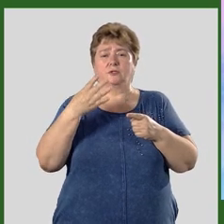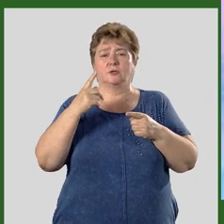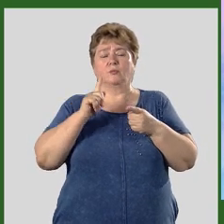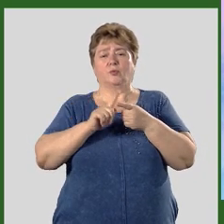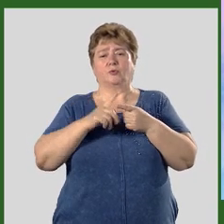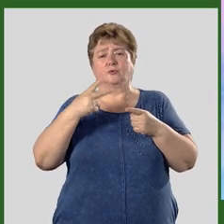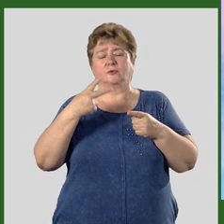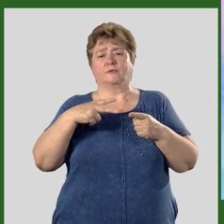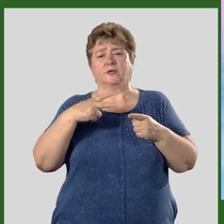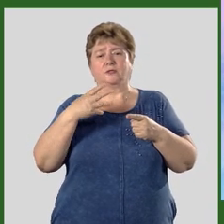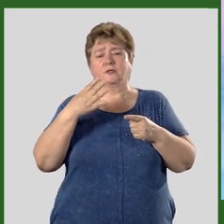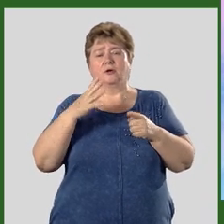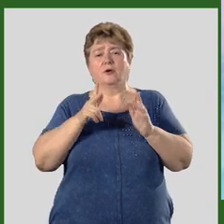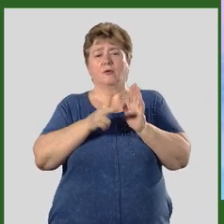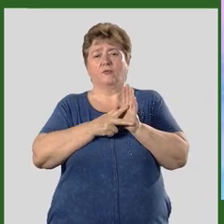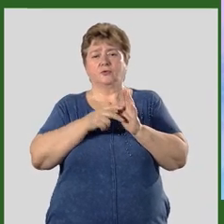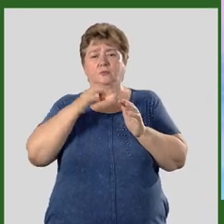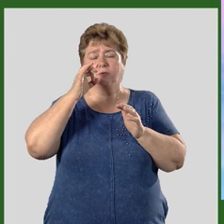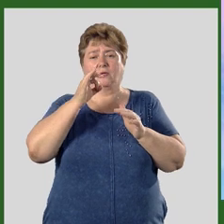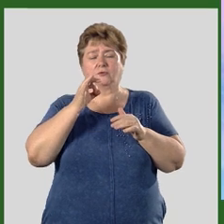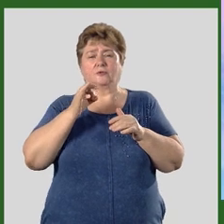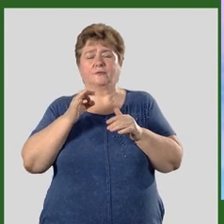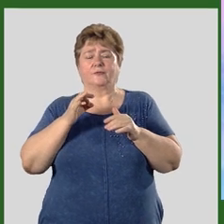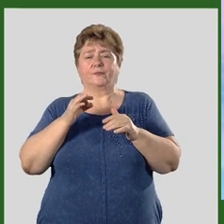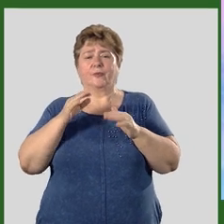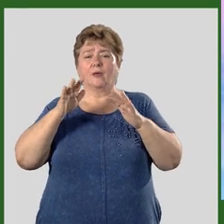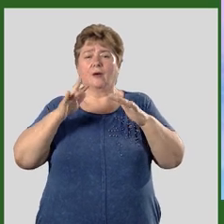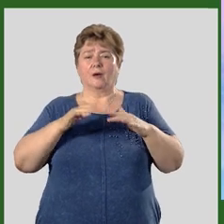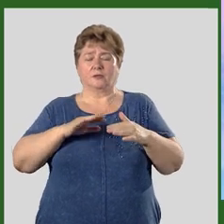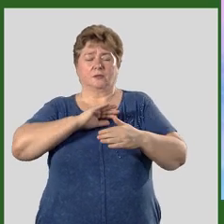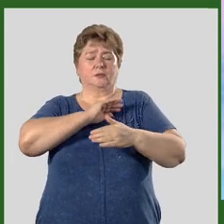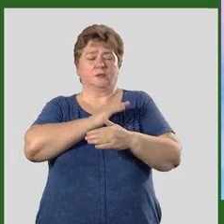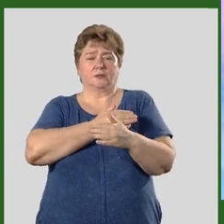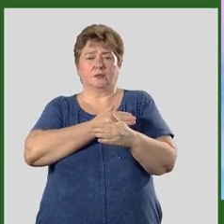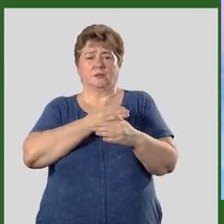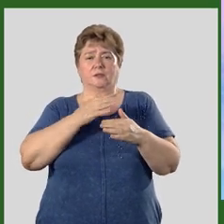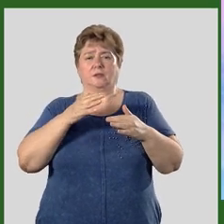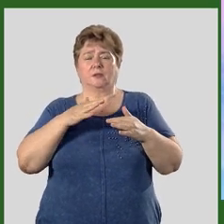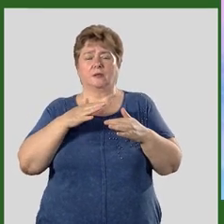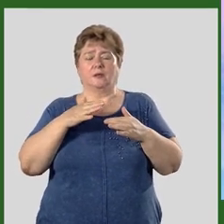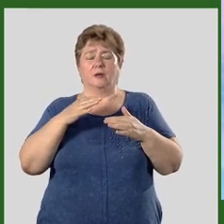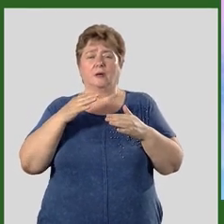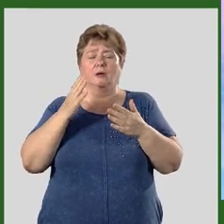плюс 28 градусов. Осадки